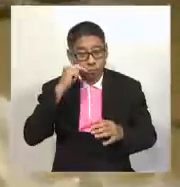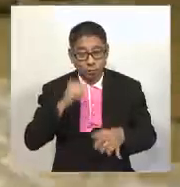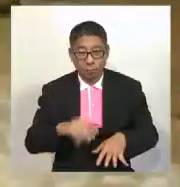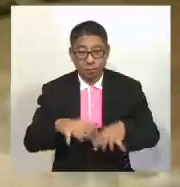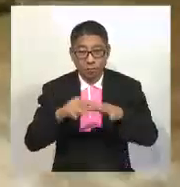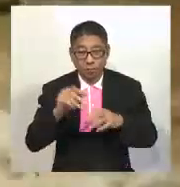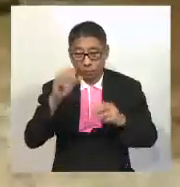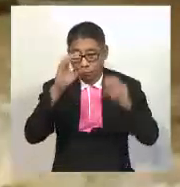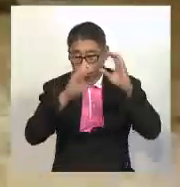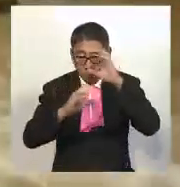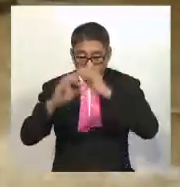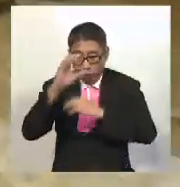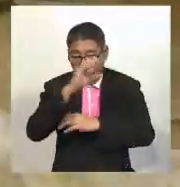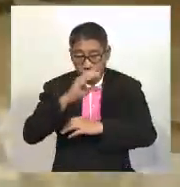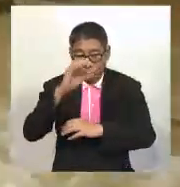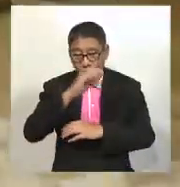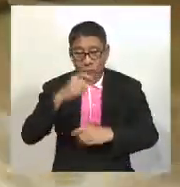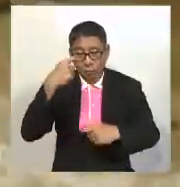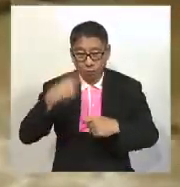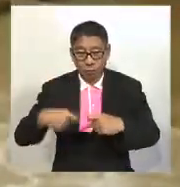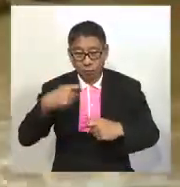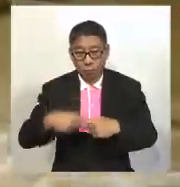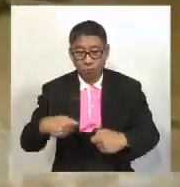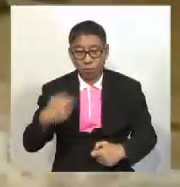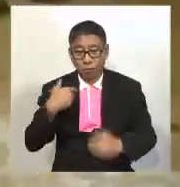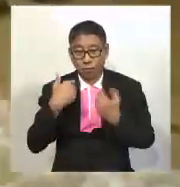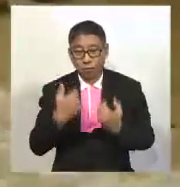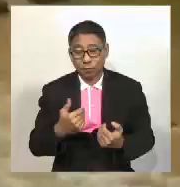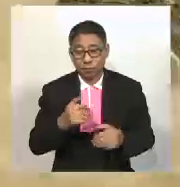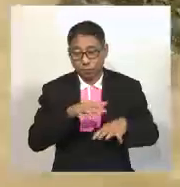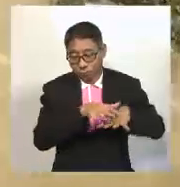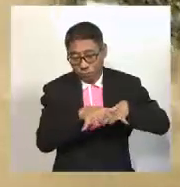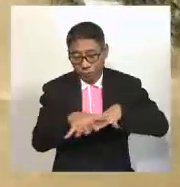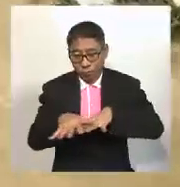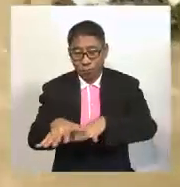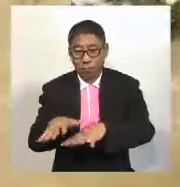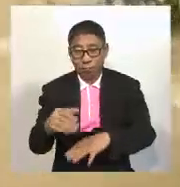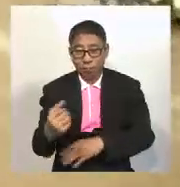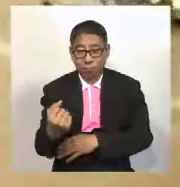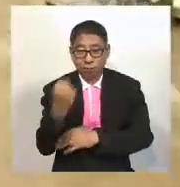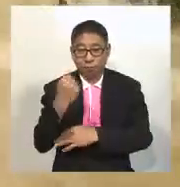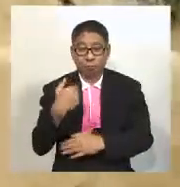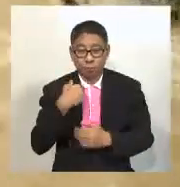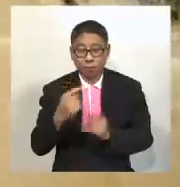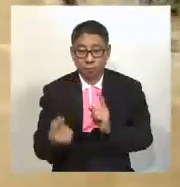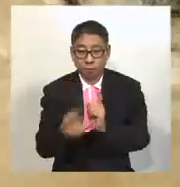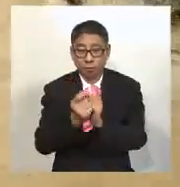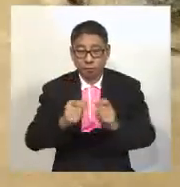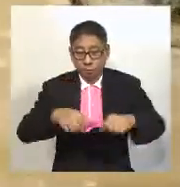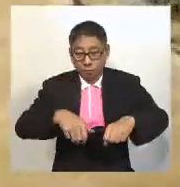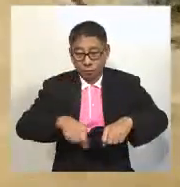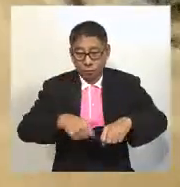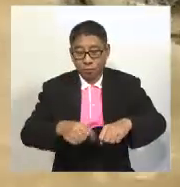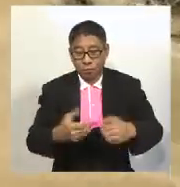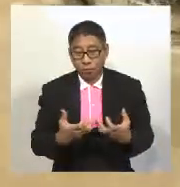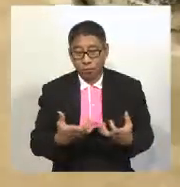ณภัยเข้าค้นหาซึ่งก็เป็นไปด้วยความยากลำบากอย่างที่เห็นแล้วครับเนื่องจากกระแสน้ำแรงเบื้องต้นพบชิ้นส่วนรถจักรยานยนต์